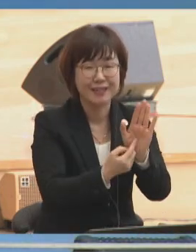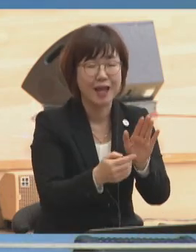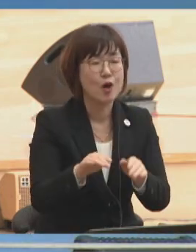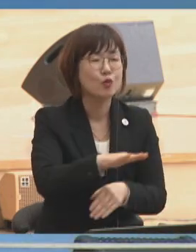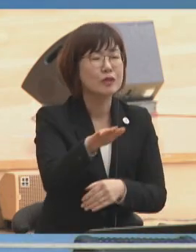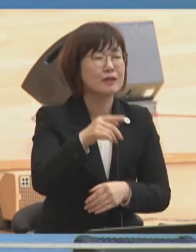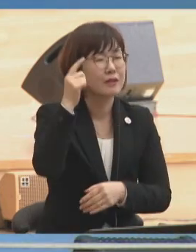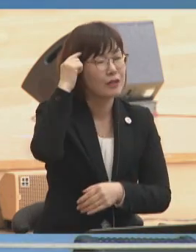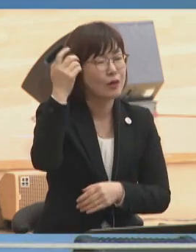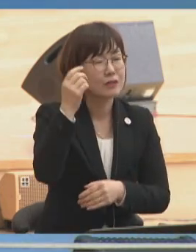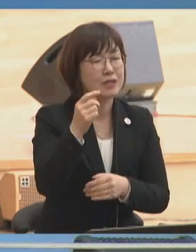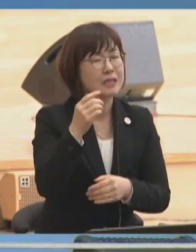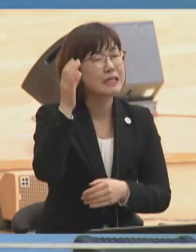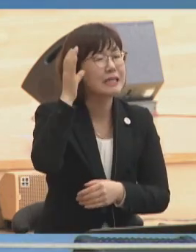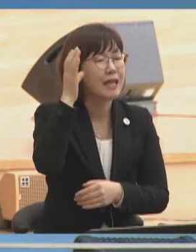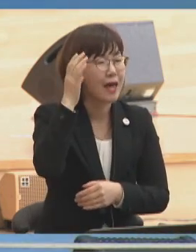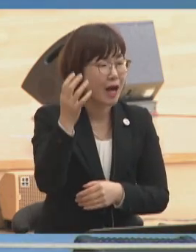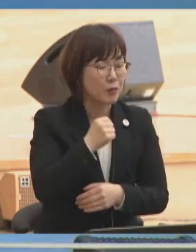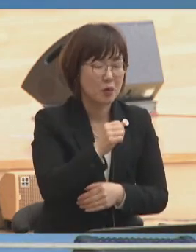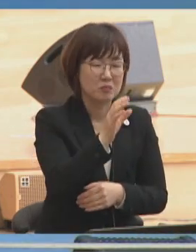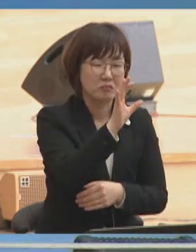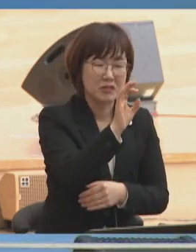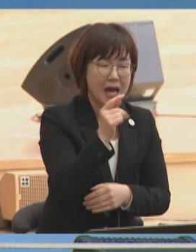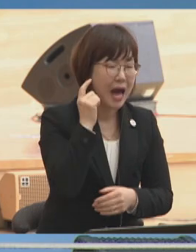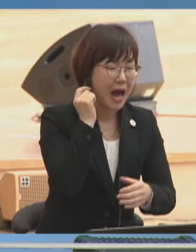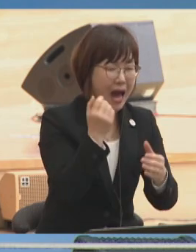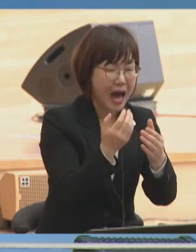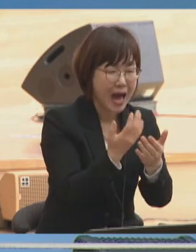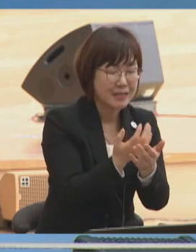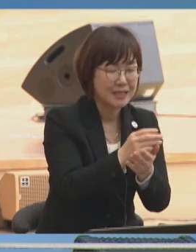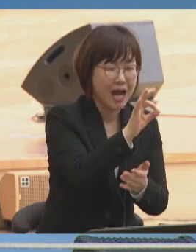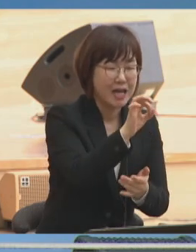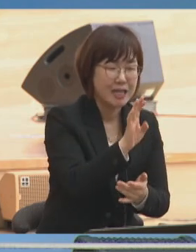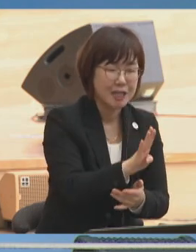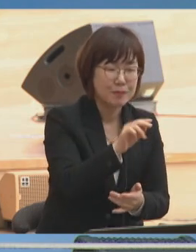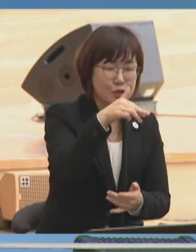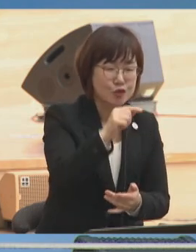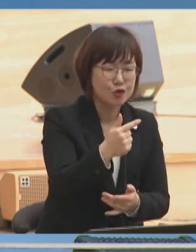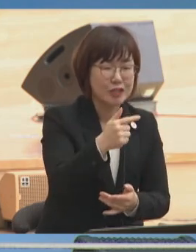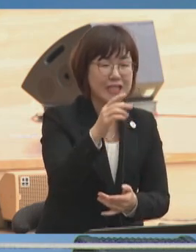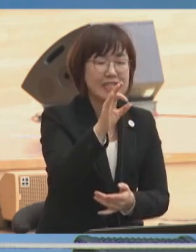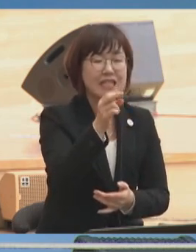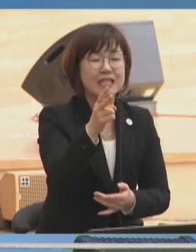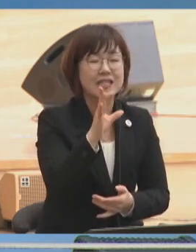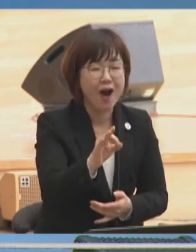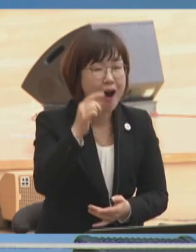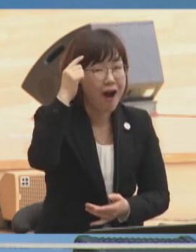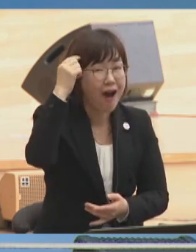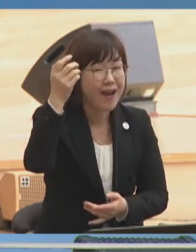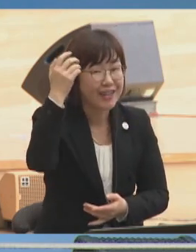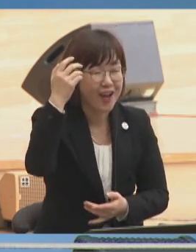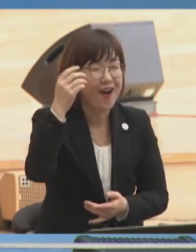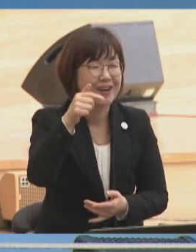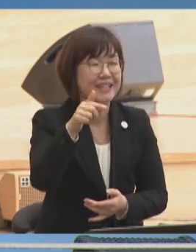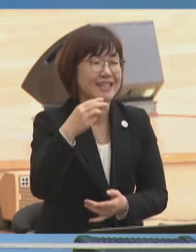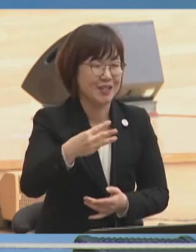기대감을 가지고 입춘되길보다는 뭐랄까, 입춘영길 그러면서 인사할까요? 좌우에 계신